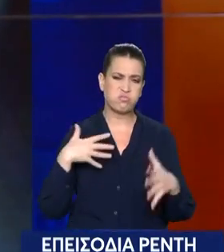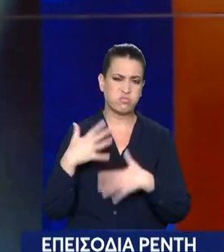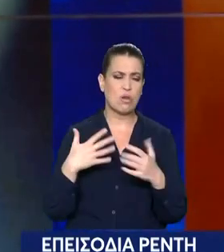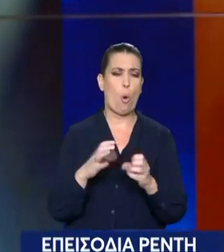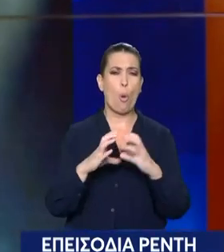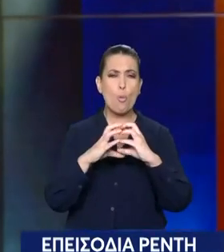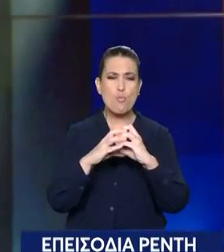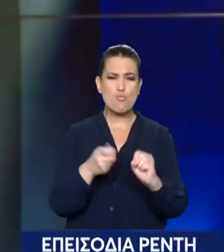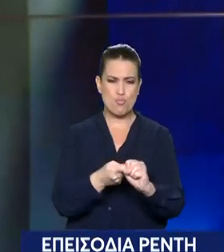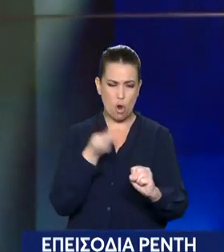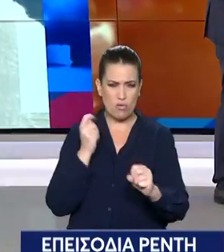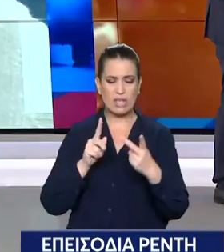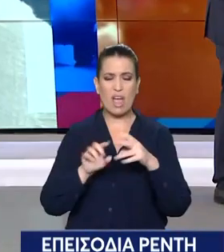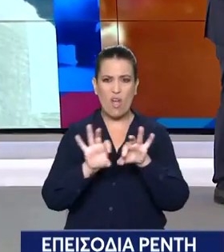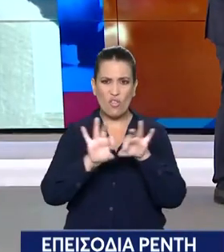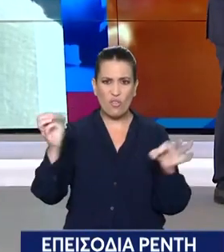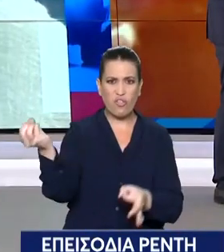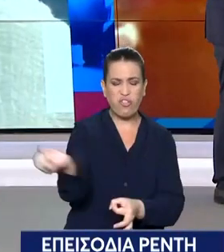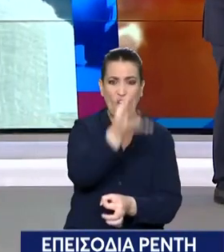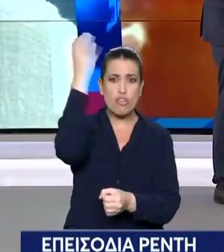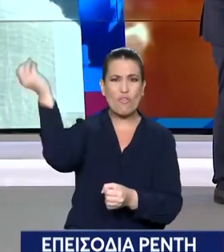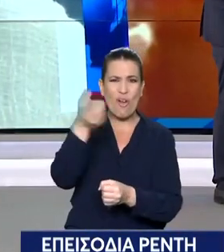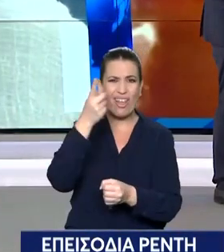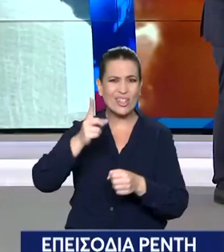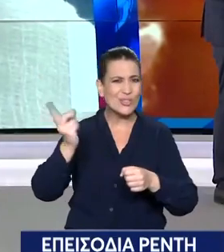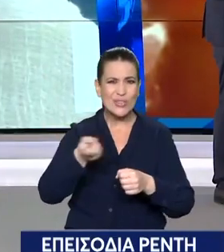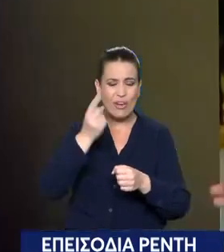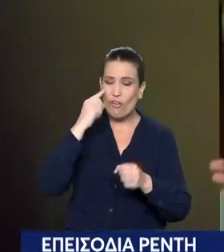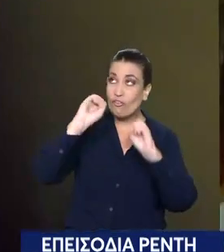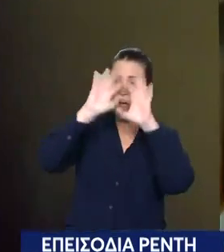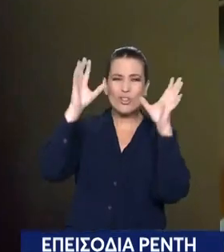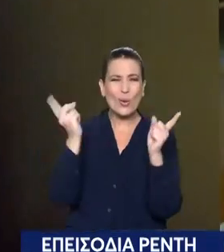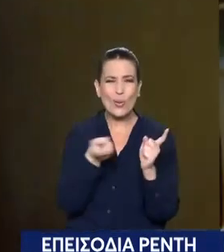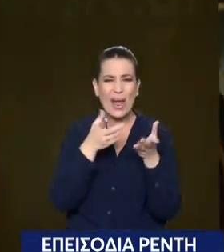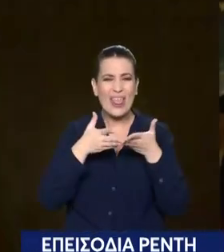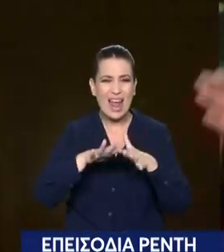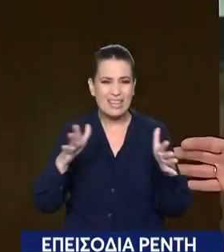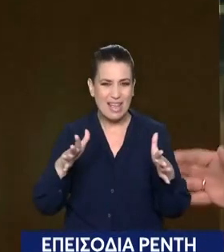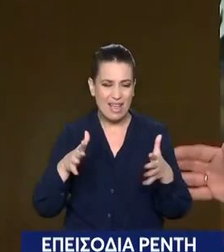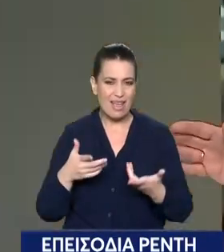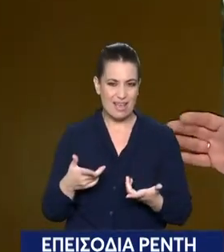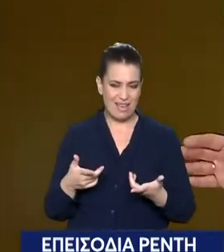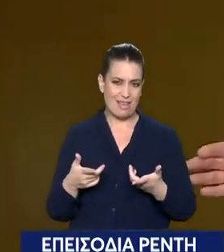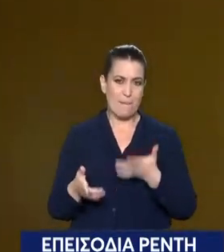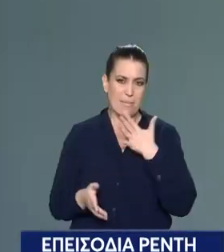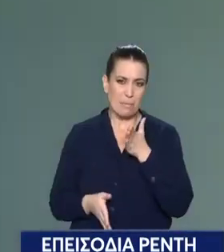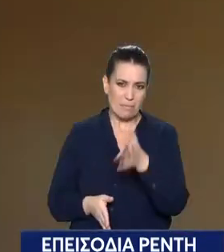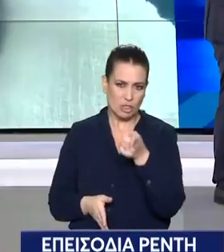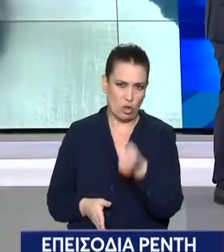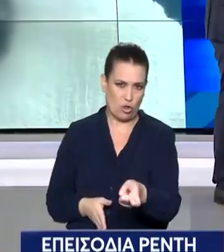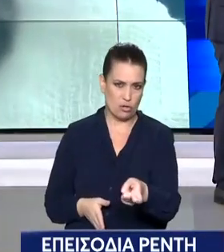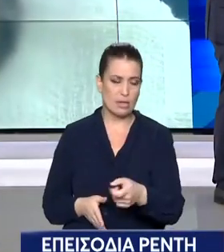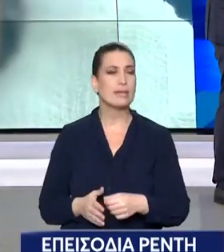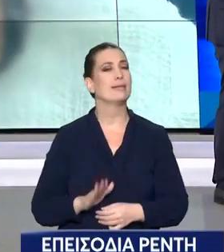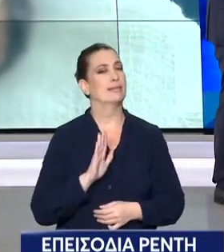μολότοφ και με φωτοβολίδες. Πάνω στους αστυνομικούς. Εσείς μας λέτε πριν ότι να κάψουν και να σκοτώσουν. Από όσους ήταν μέσα στο γήπεδο